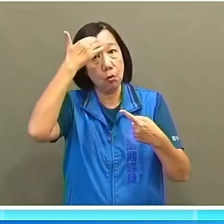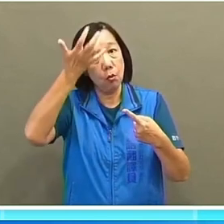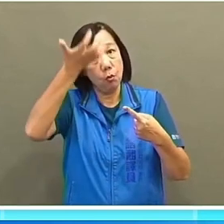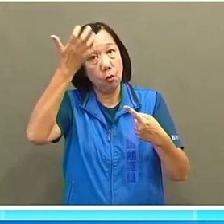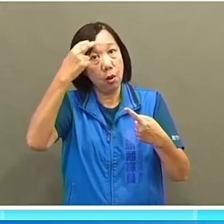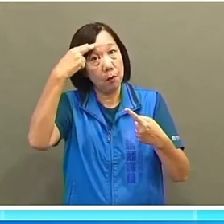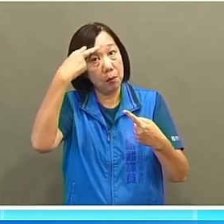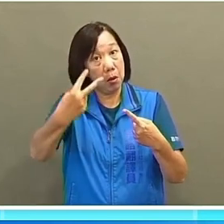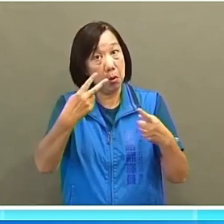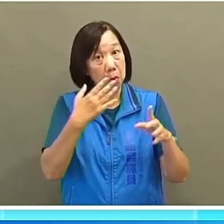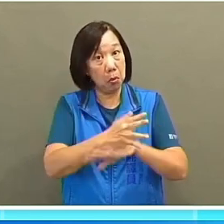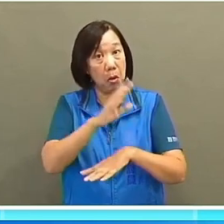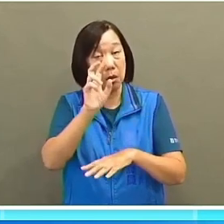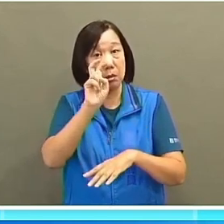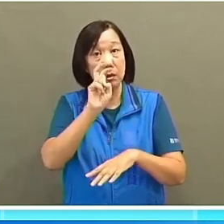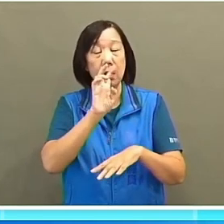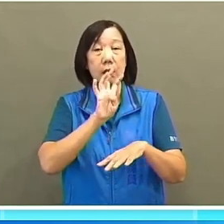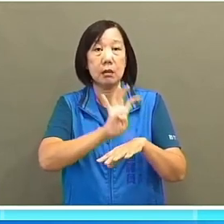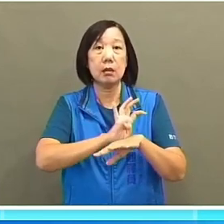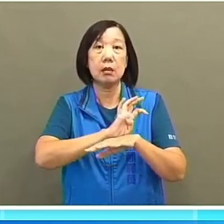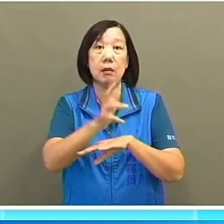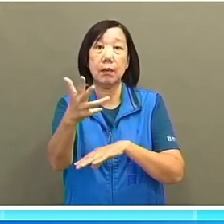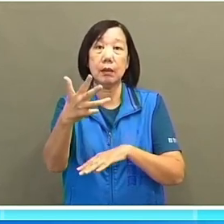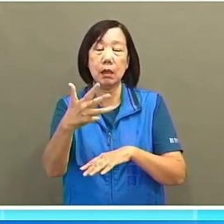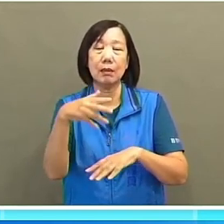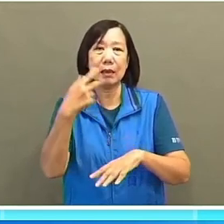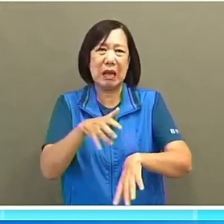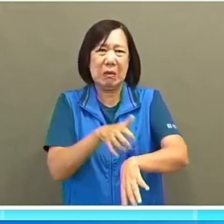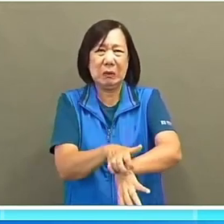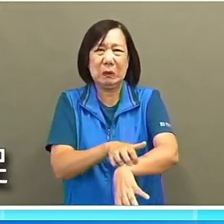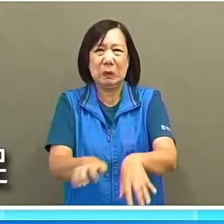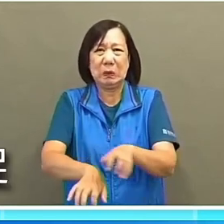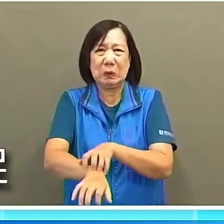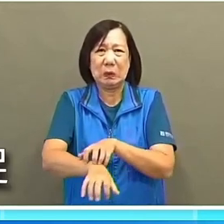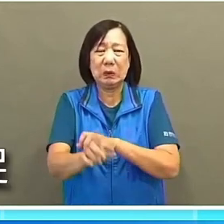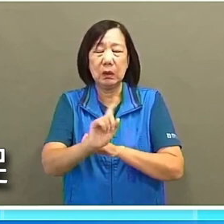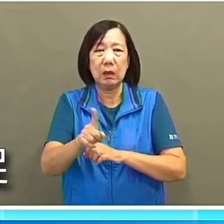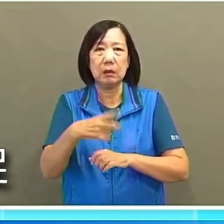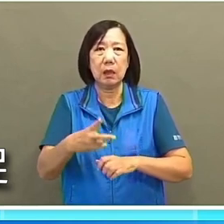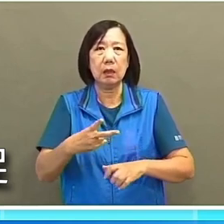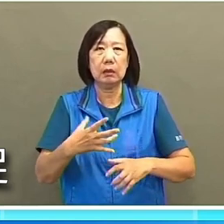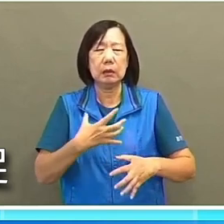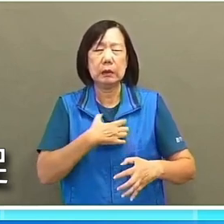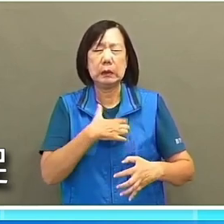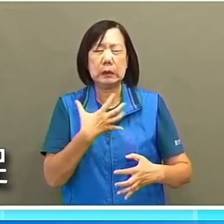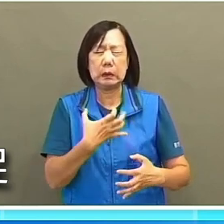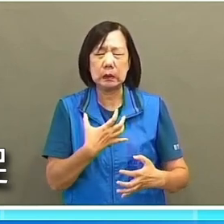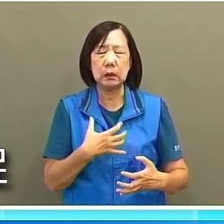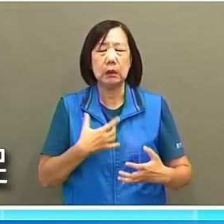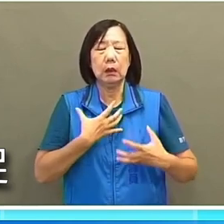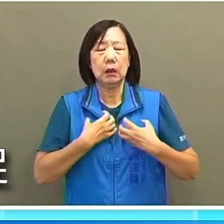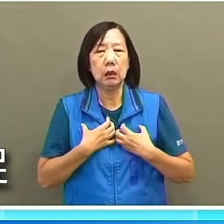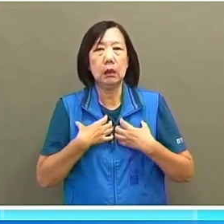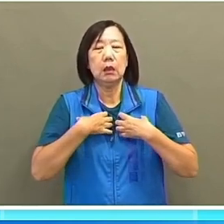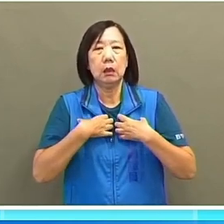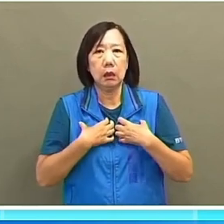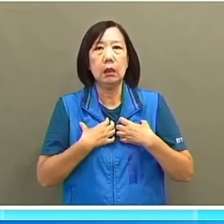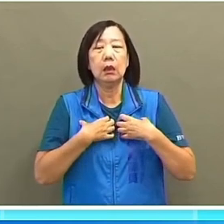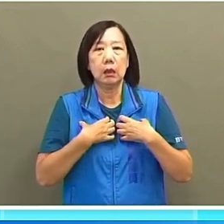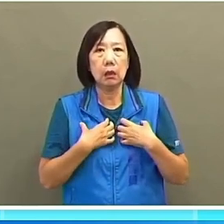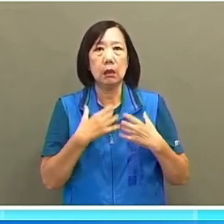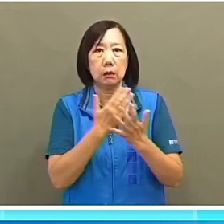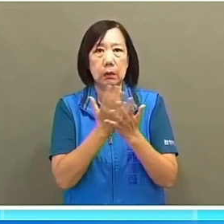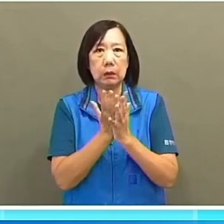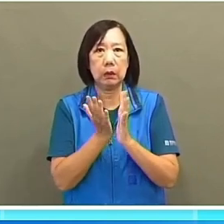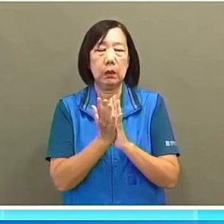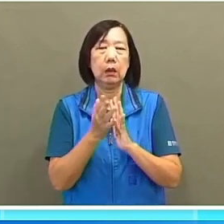2天、48小时、严重有过敏的现象，以及胸痛、心悸、呼吸急促、运